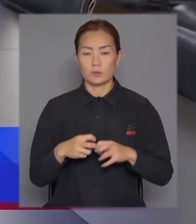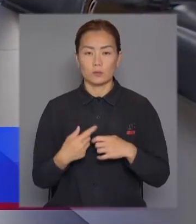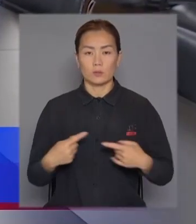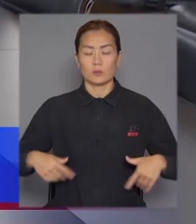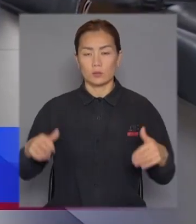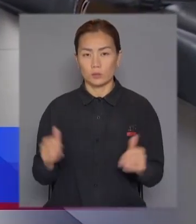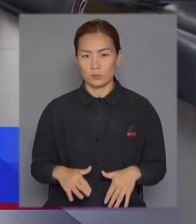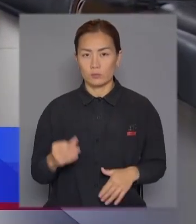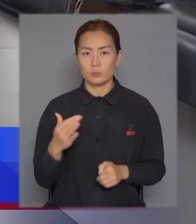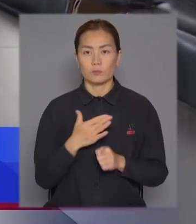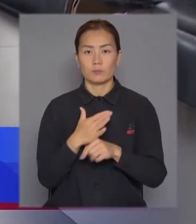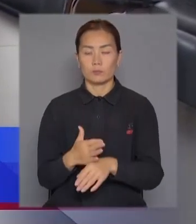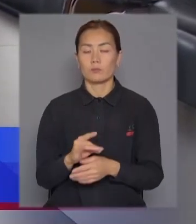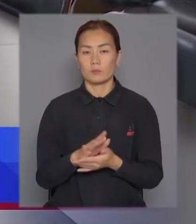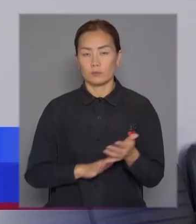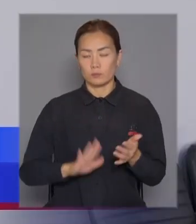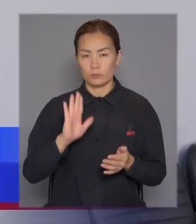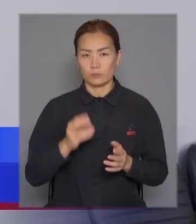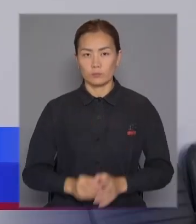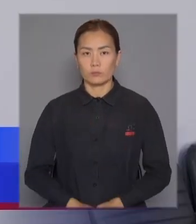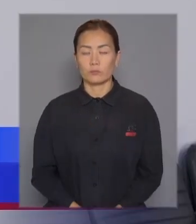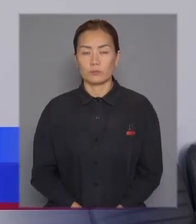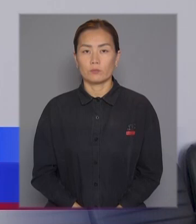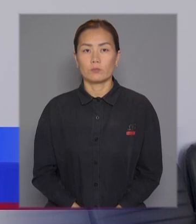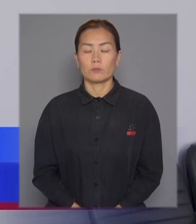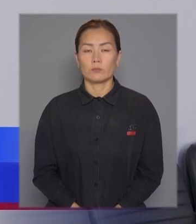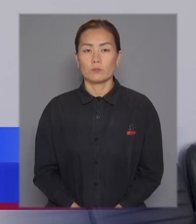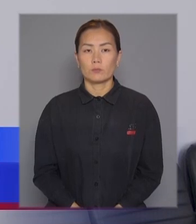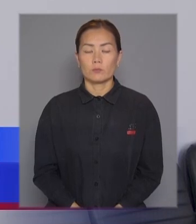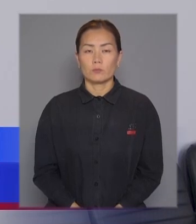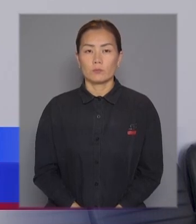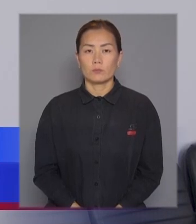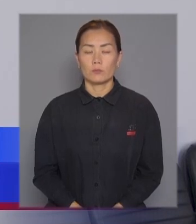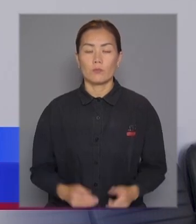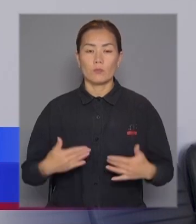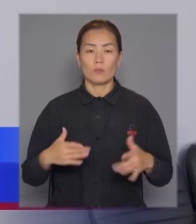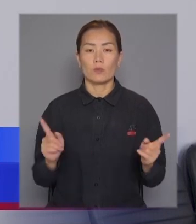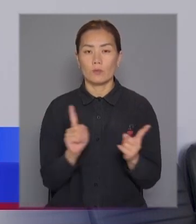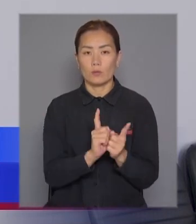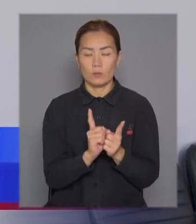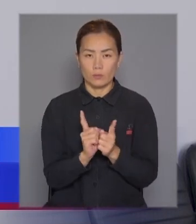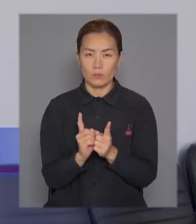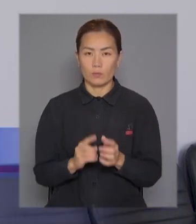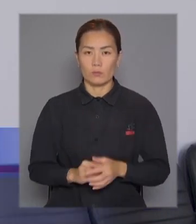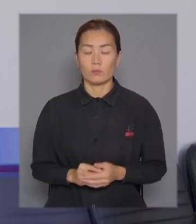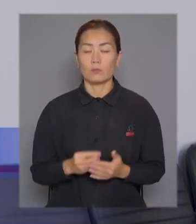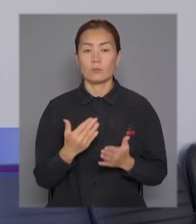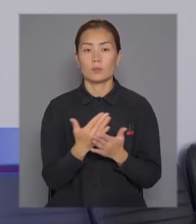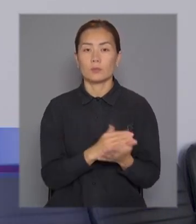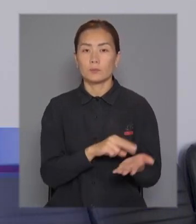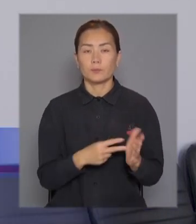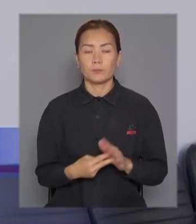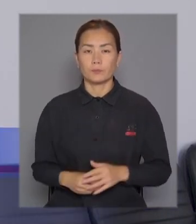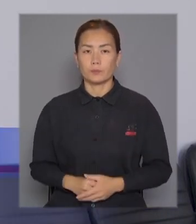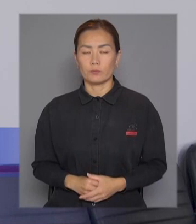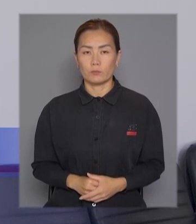мәселелерін шешуде көмек қолын беру, дейді мекеме басшылығы. Бұл осындай қақпа алдында кездесу әлеуметтік бағдарламасы аясында